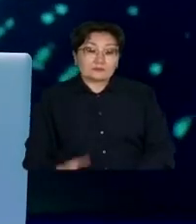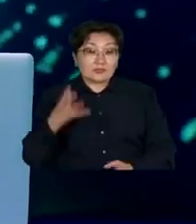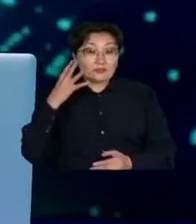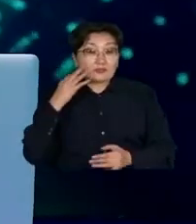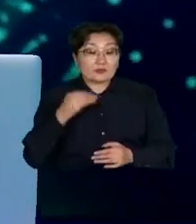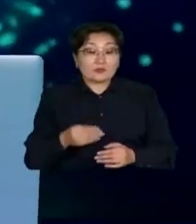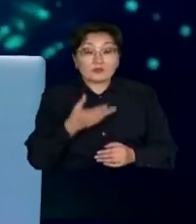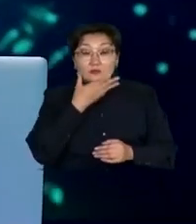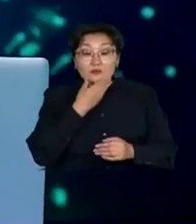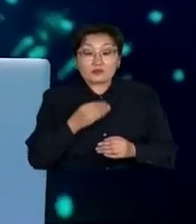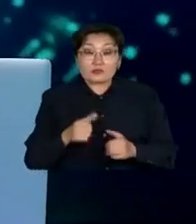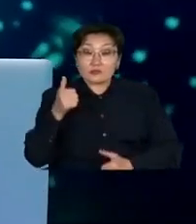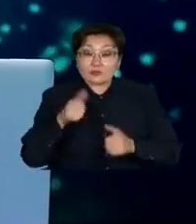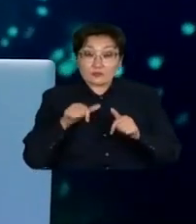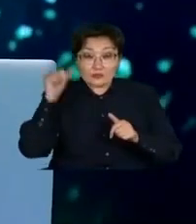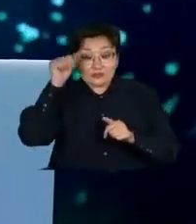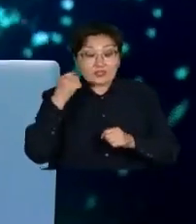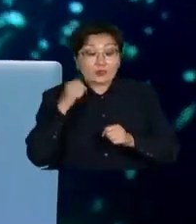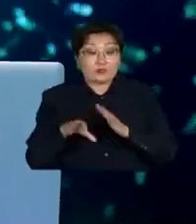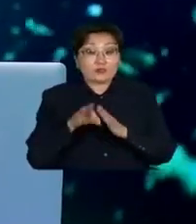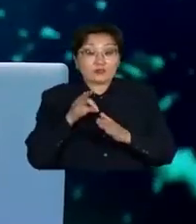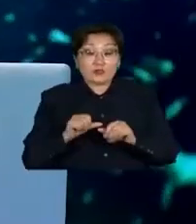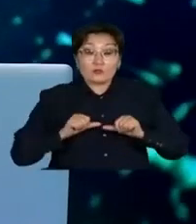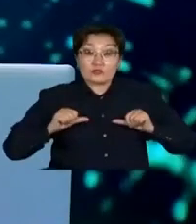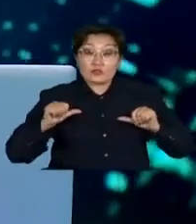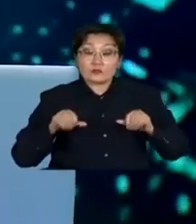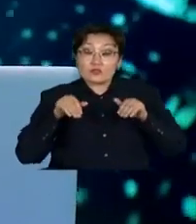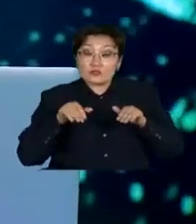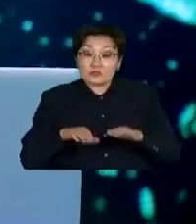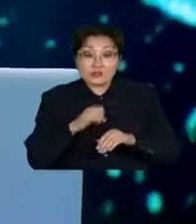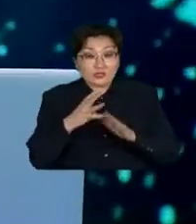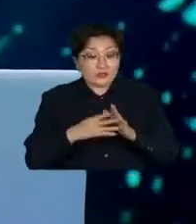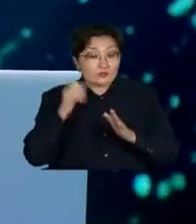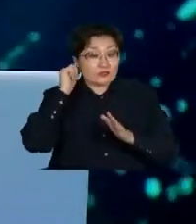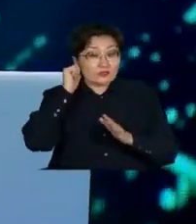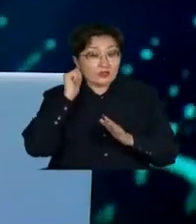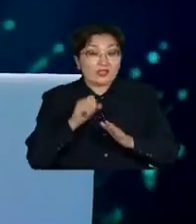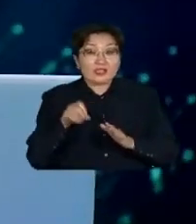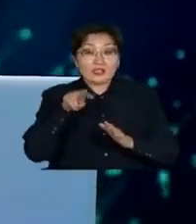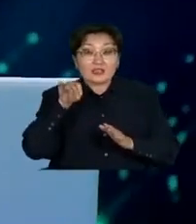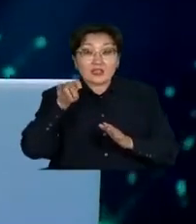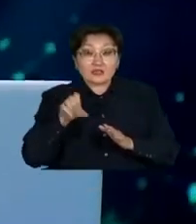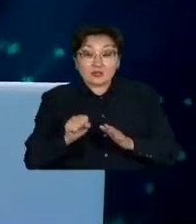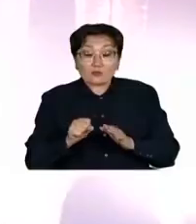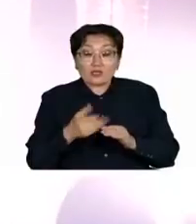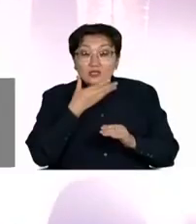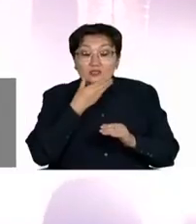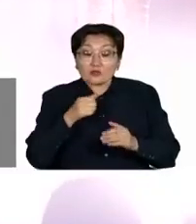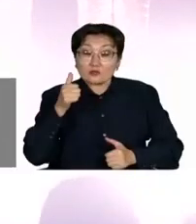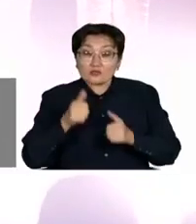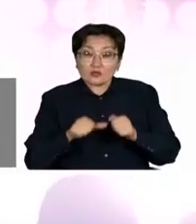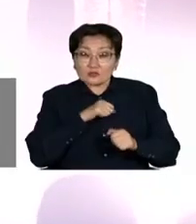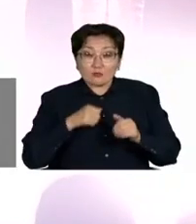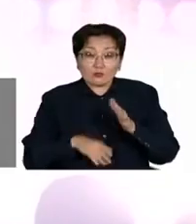Алматы аруы байқауының биылғы жеңімпазы анықталды. Қазылар алқасының шешімімен 19 жастағы Елдана Сауранбаева сұлулық сайысында